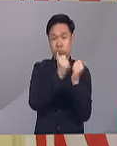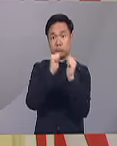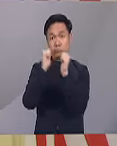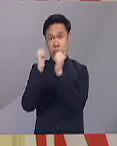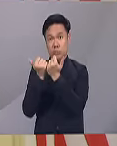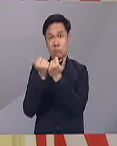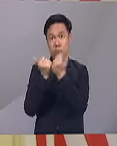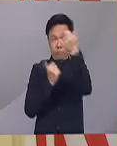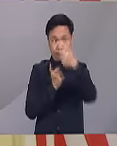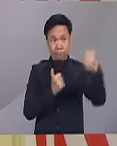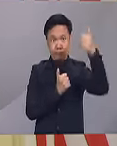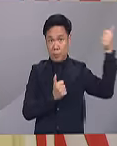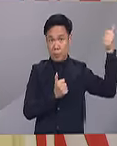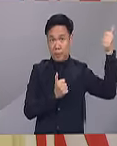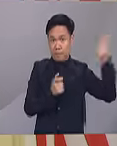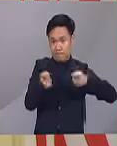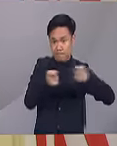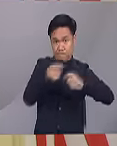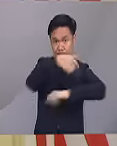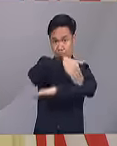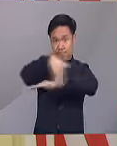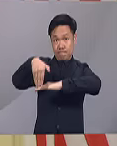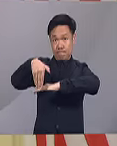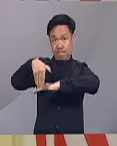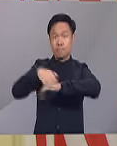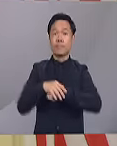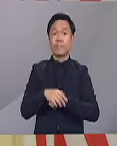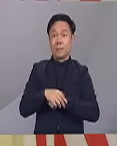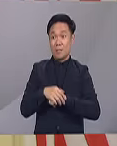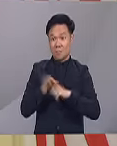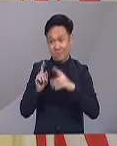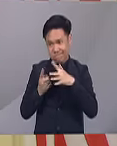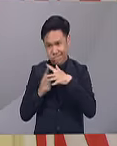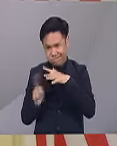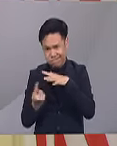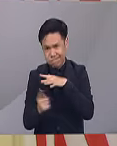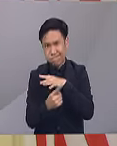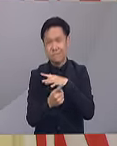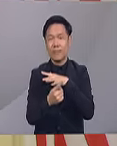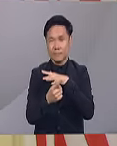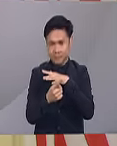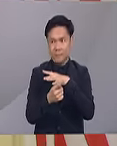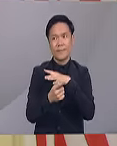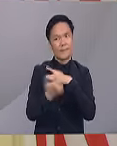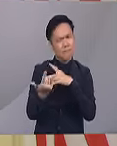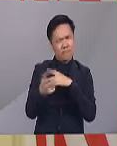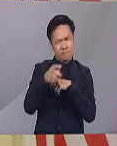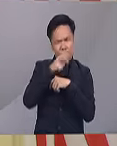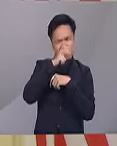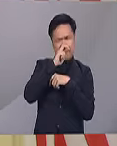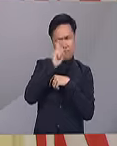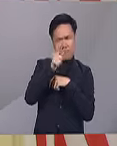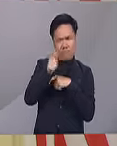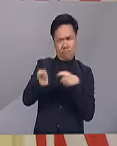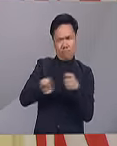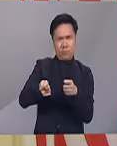yang menguatkuasakan kawasan sempadan termasuk lorong-lorong tikus ini supaya terus memperketatkan